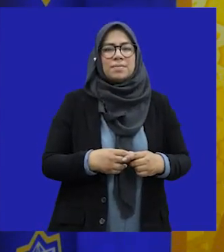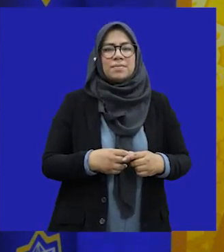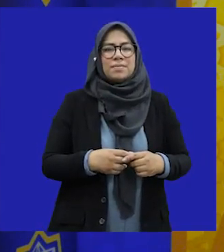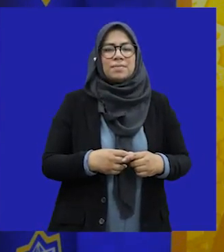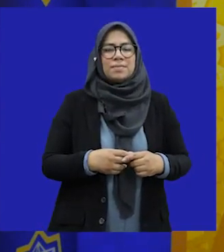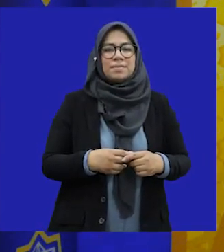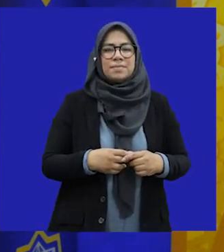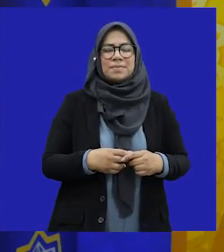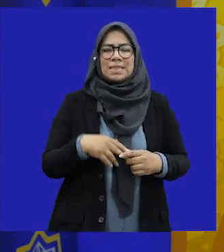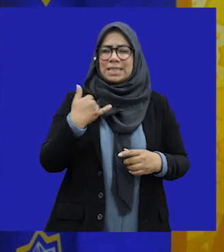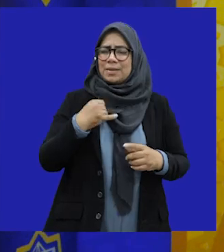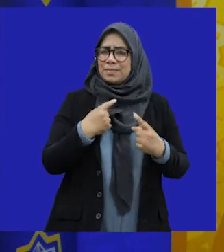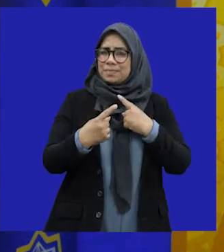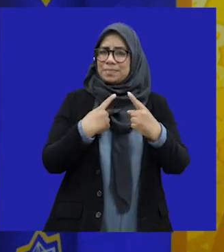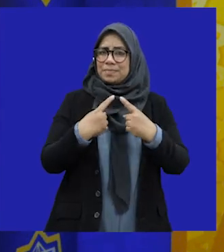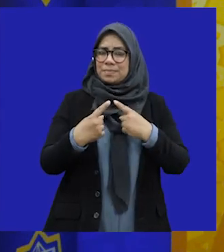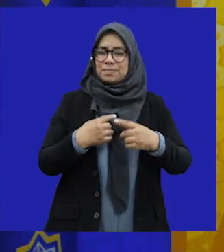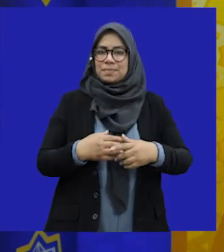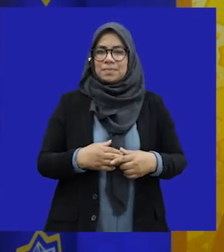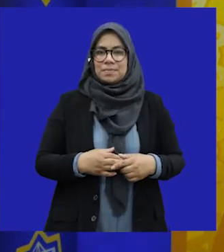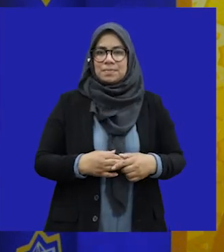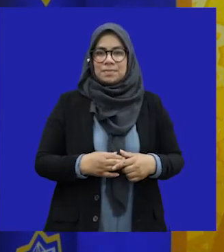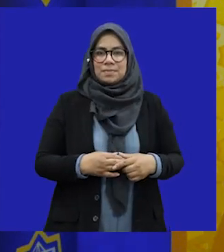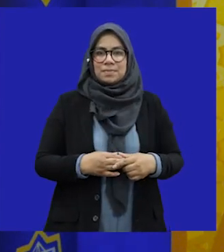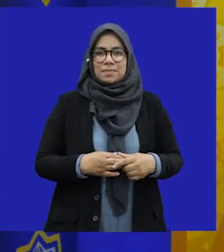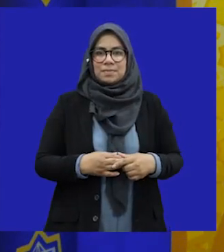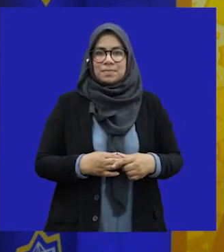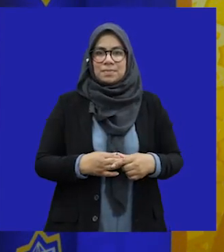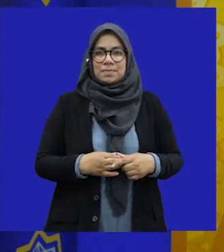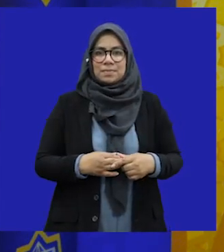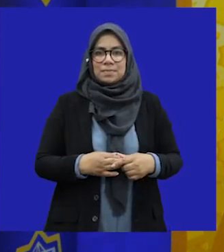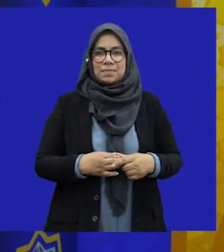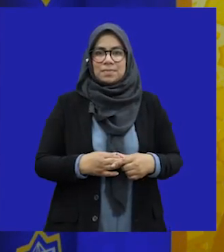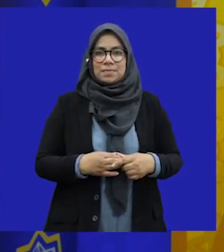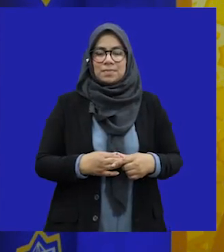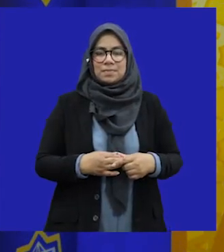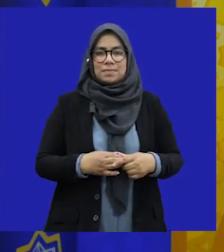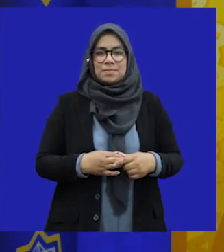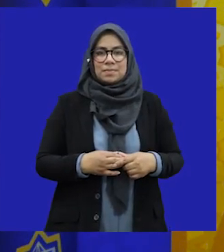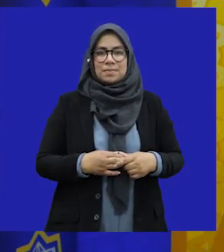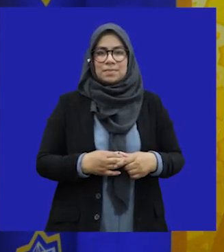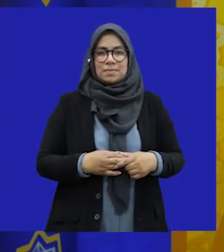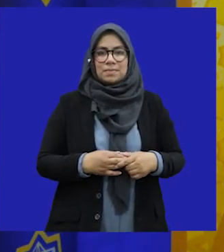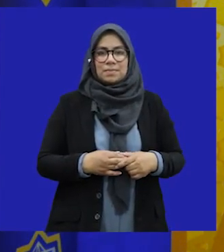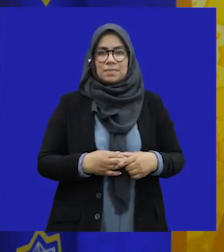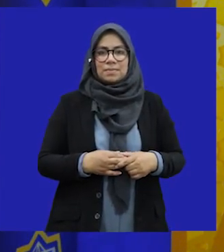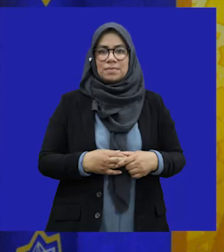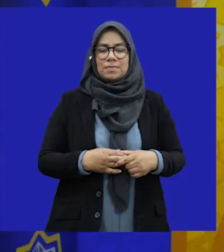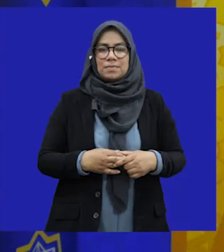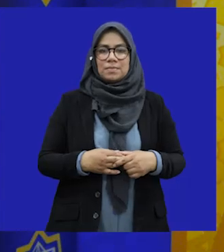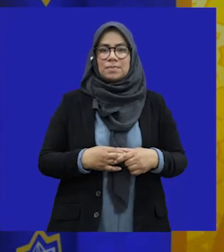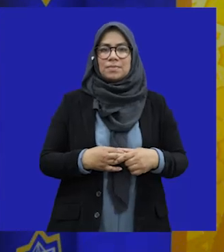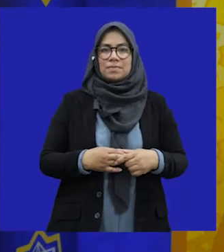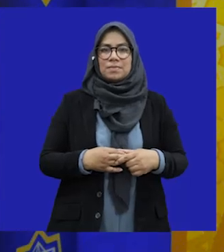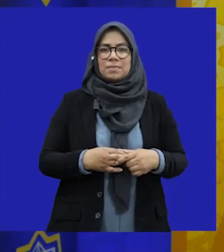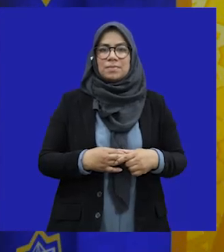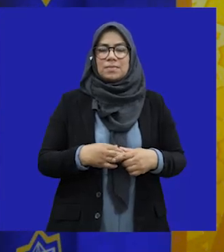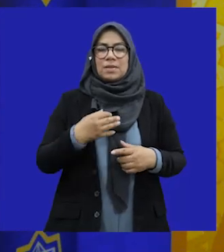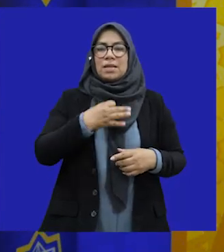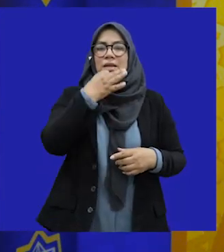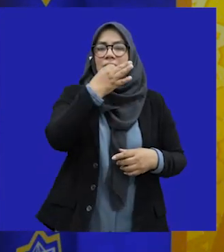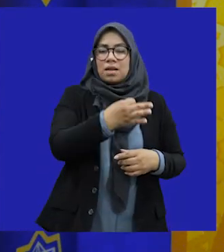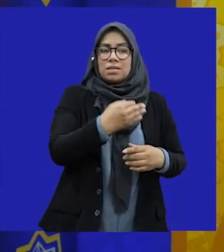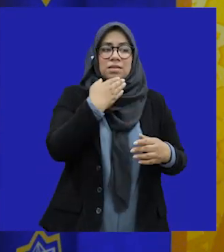replied, سألت عن ذلك رسول الله صلى الله عليه وسلم فقال, that I had